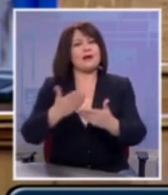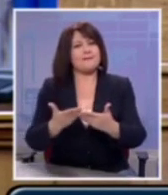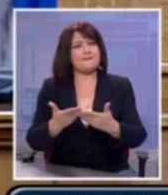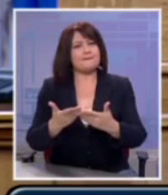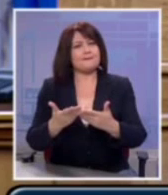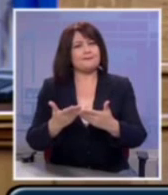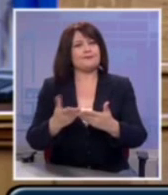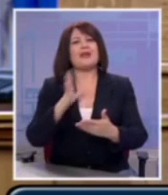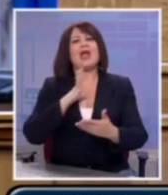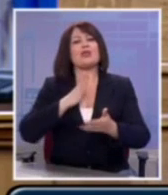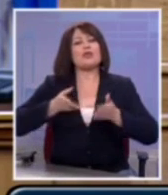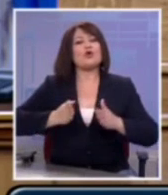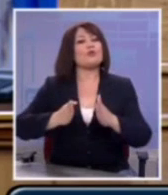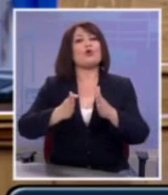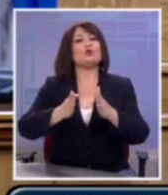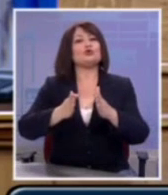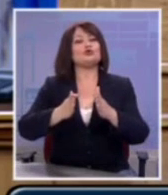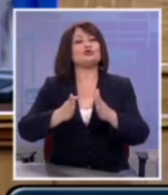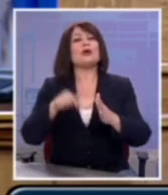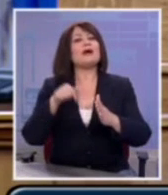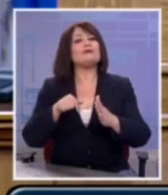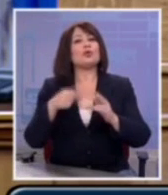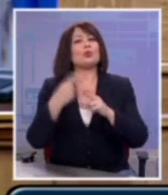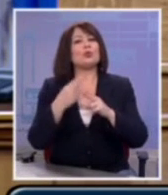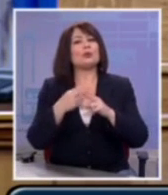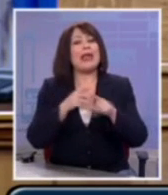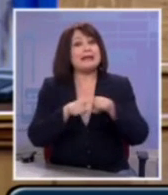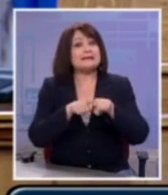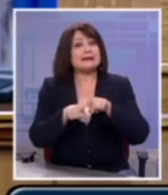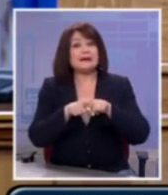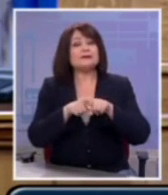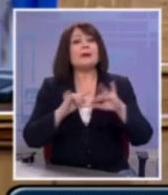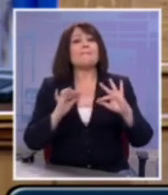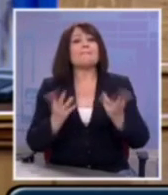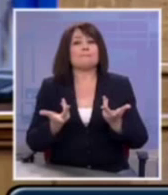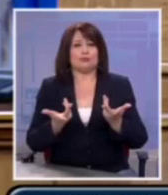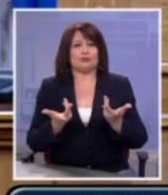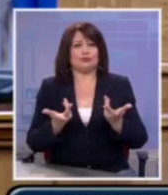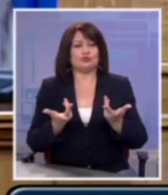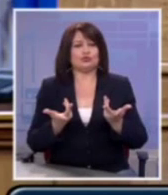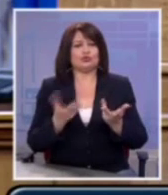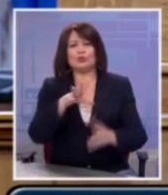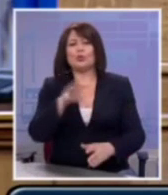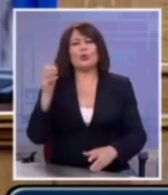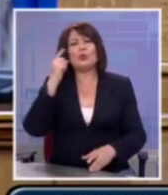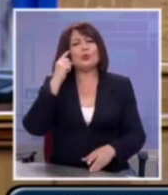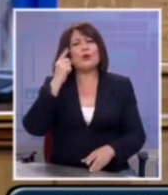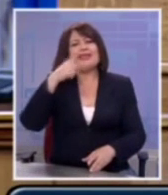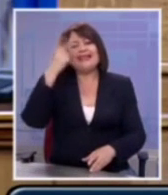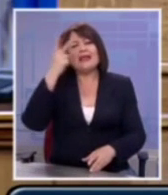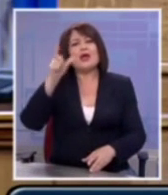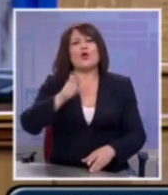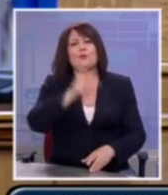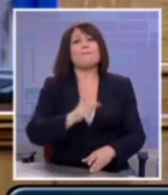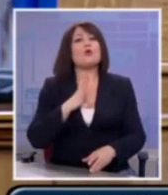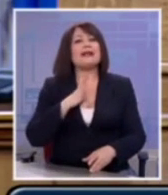η ανθρώπινη πορεία καθορίζεται συχνά από το πώς αντιλαμβάνονται τα δικαιώματά τους